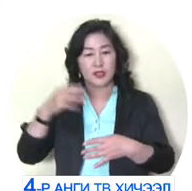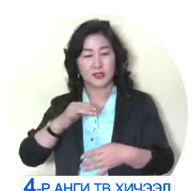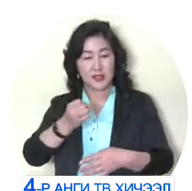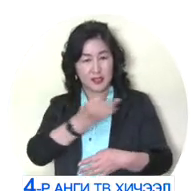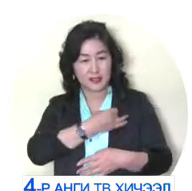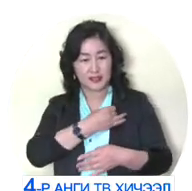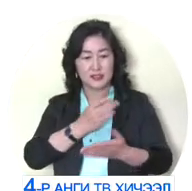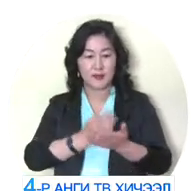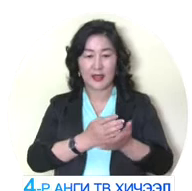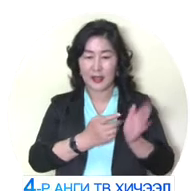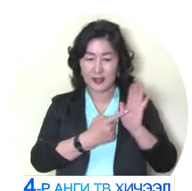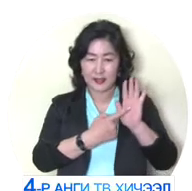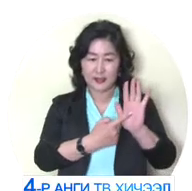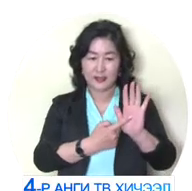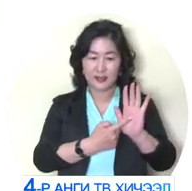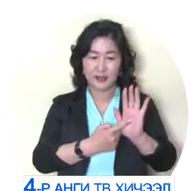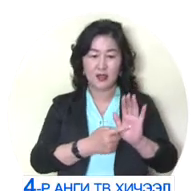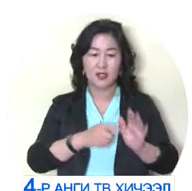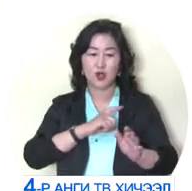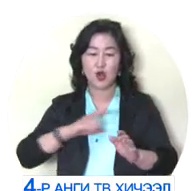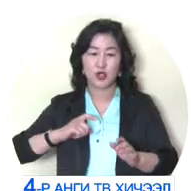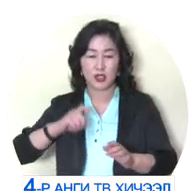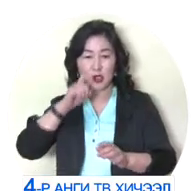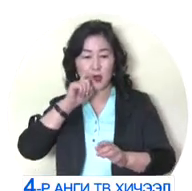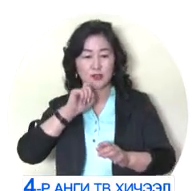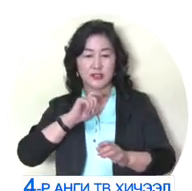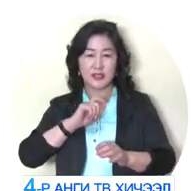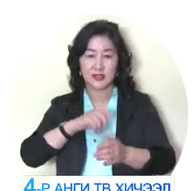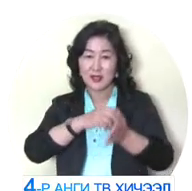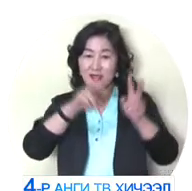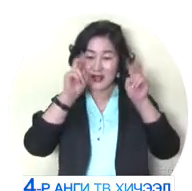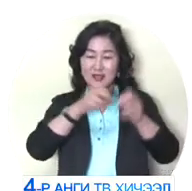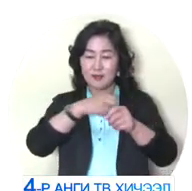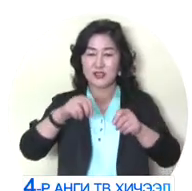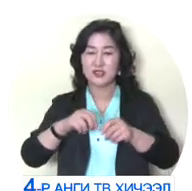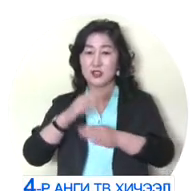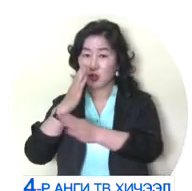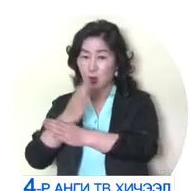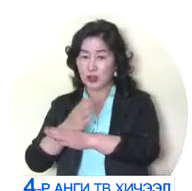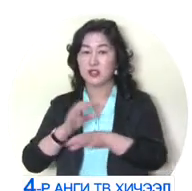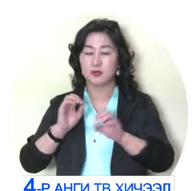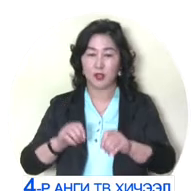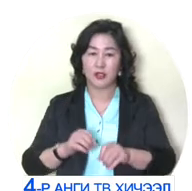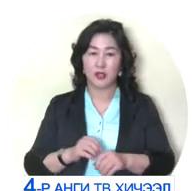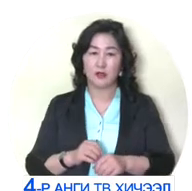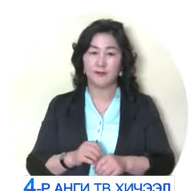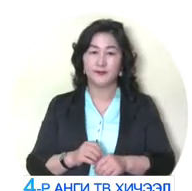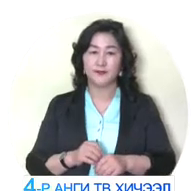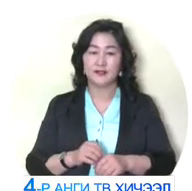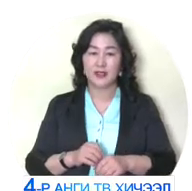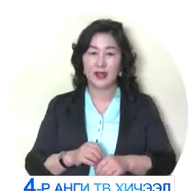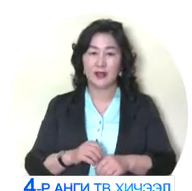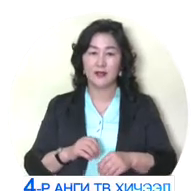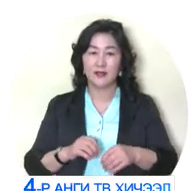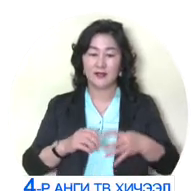ихээ өөрийнхөө хүслээр бас та бүхэн төгсгөж бичиж болно. За энэхүү бүтцийн дагуу ихээ зохиож